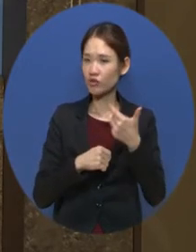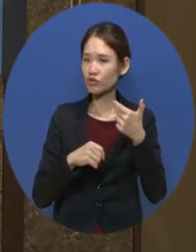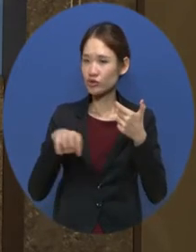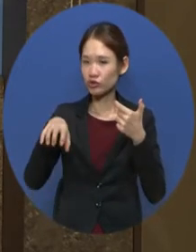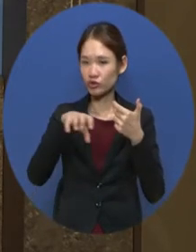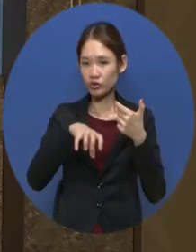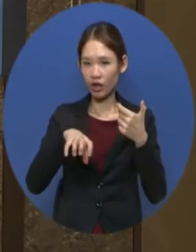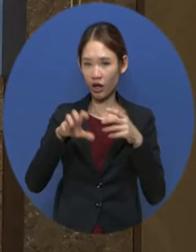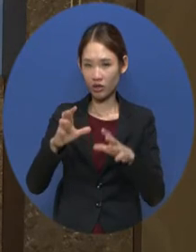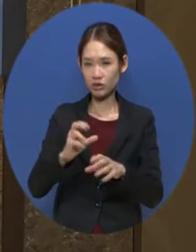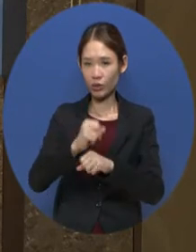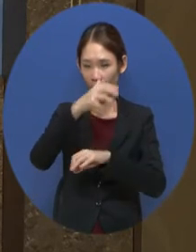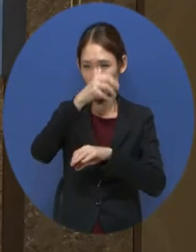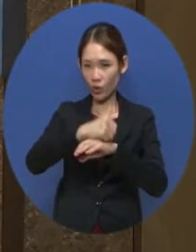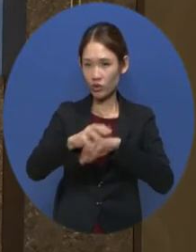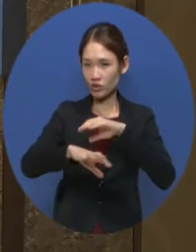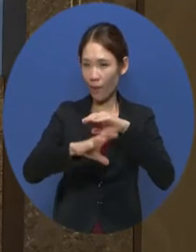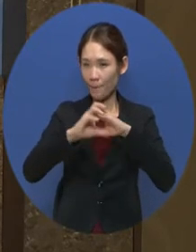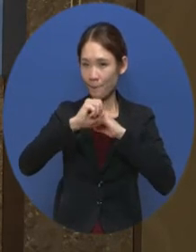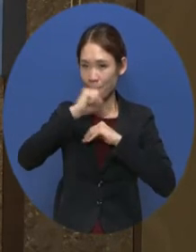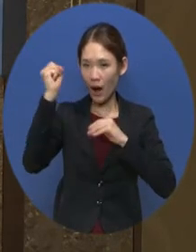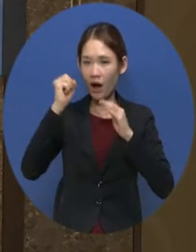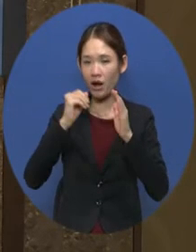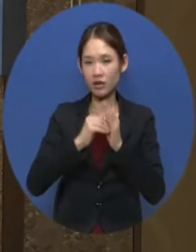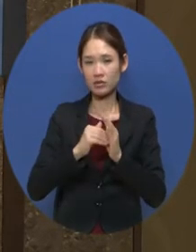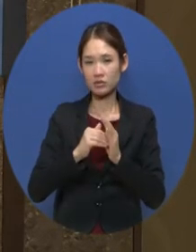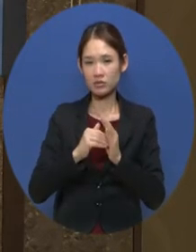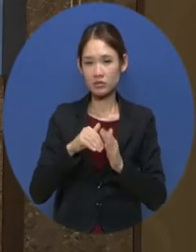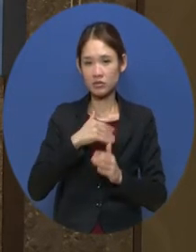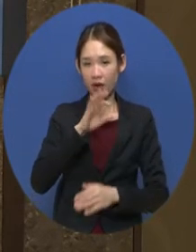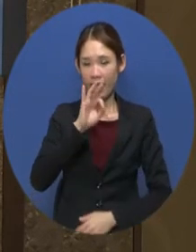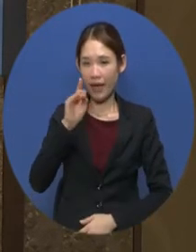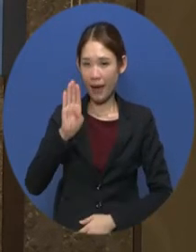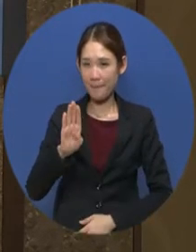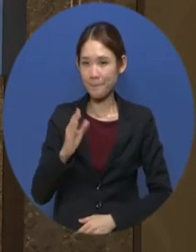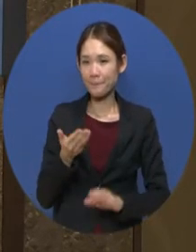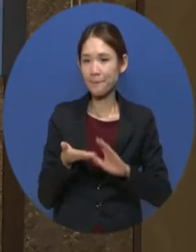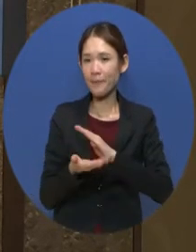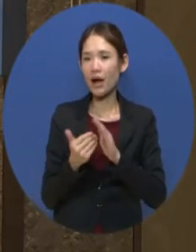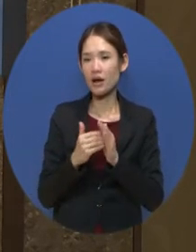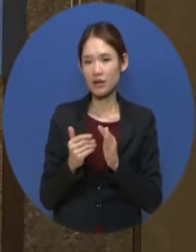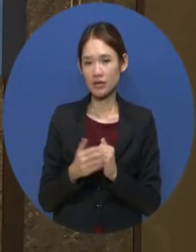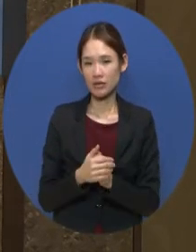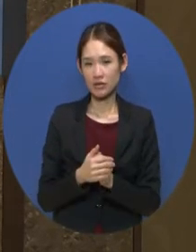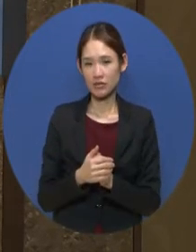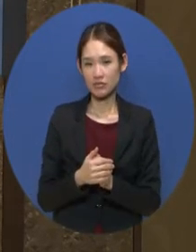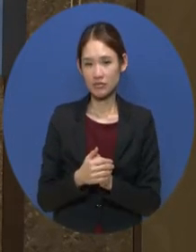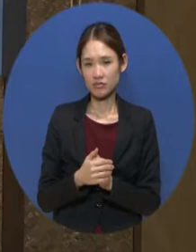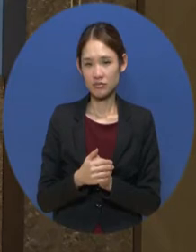군데까지 최종적으로 선정이 돼가지고 저희 앱이 이제 출시가 됐는데,